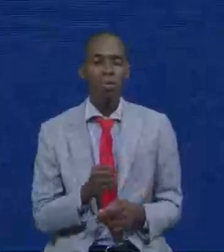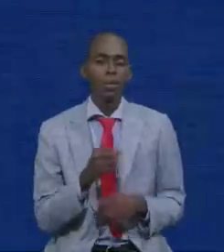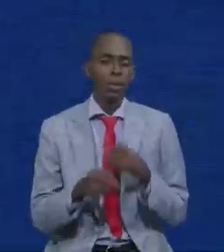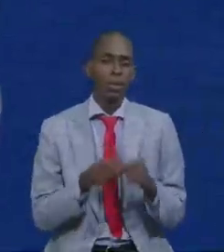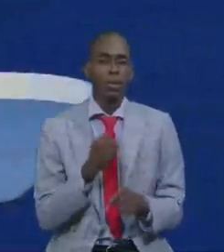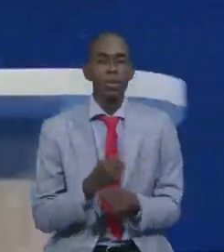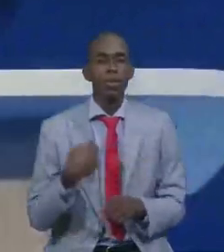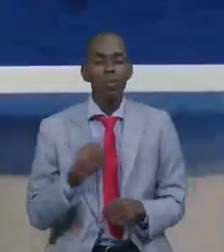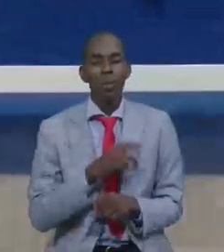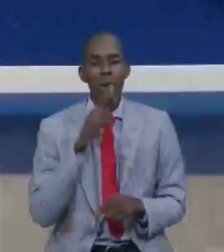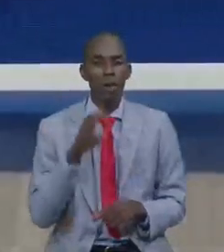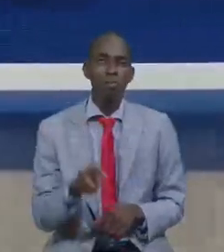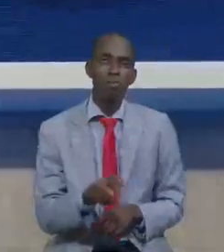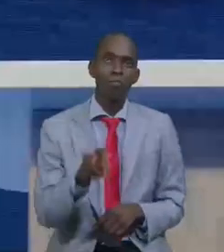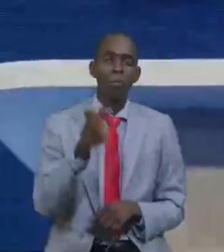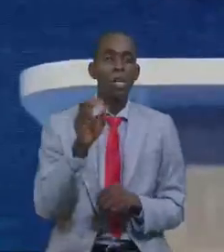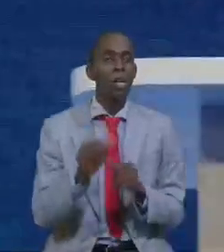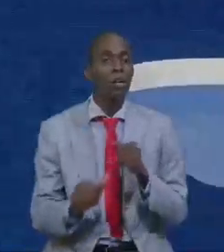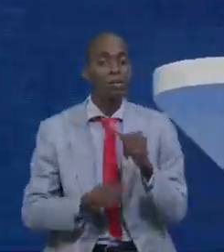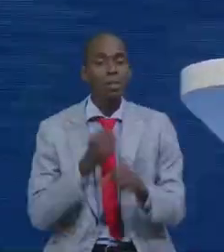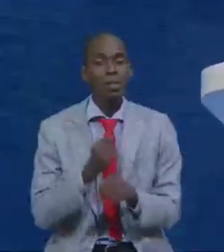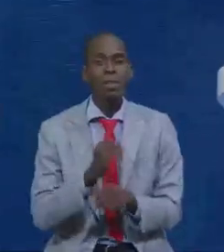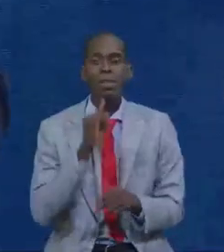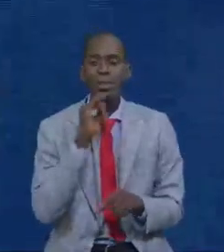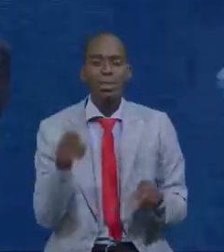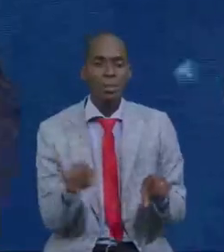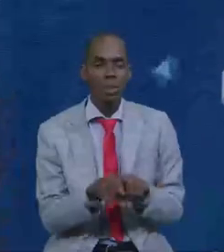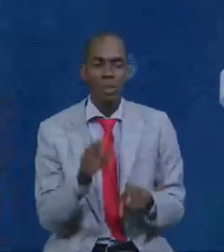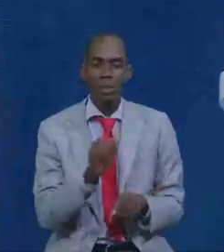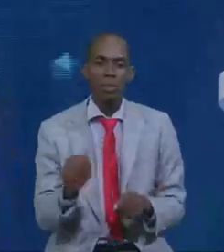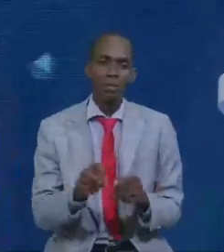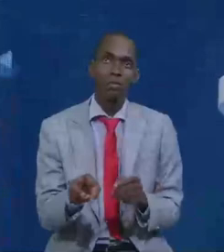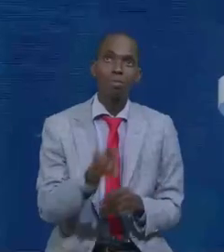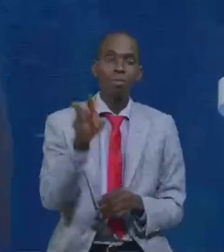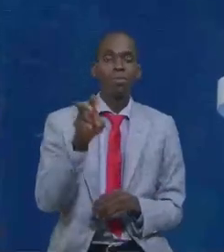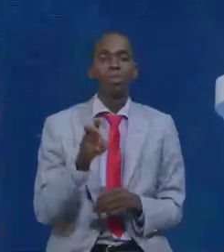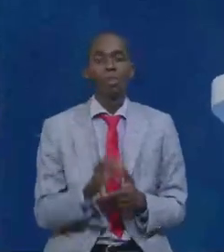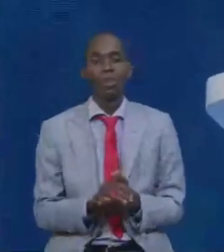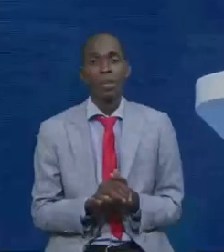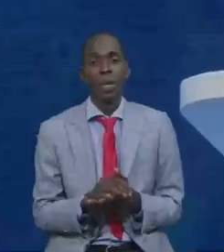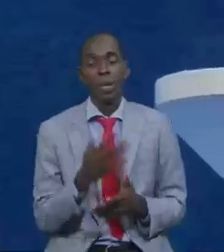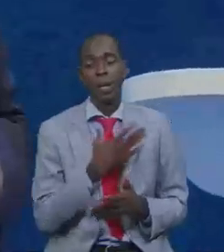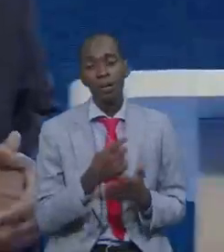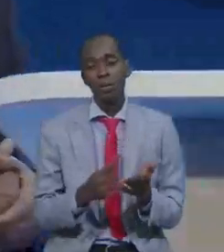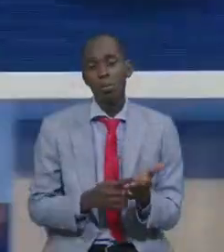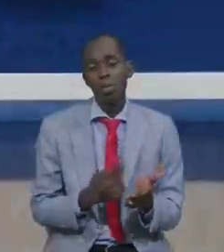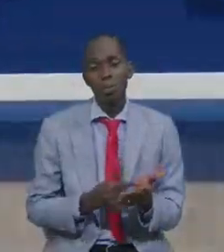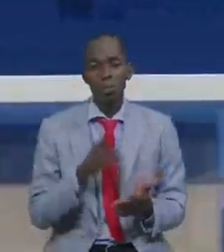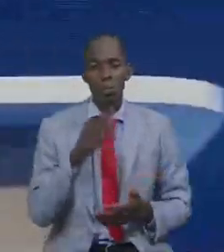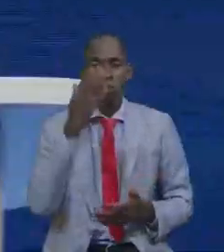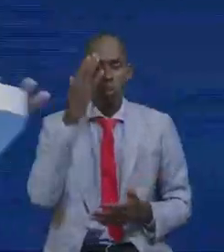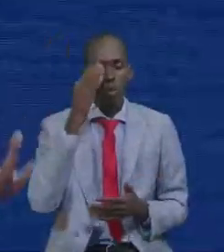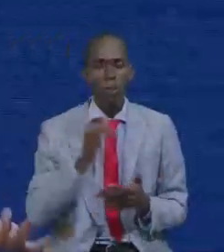Et chaque année, nous avançons, c'est comme des pierres sur le chemin. Parfois, vous savez, nous